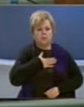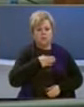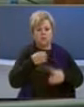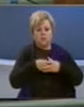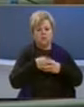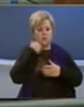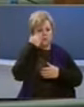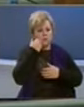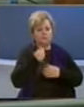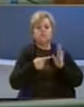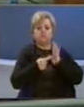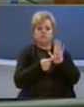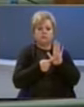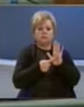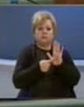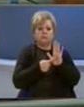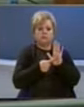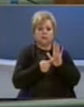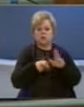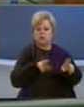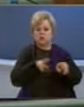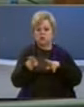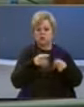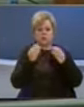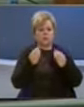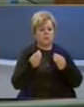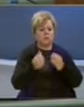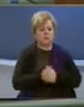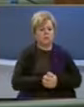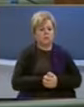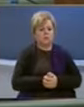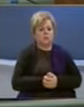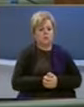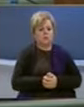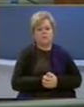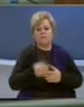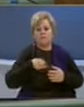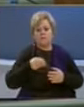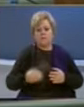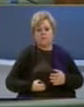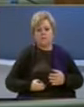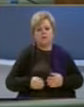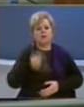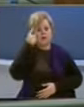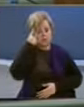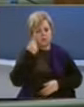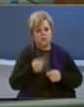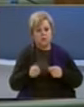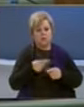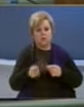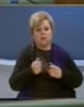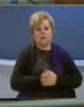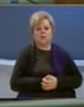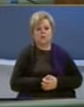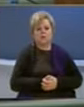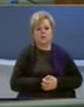gjithjan, dëshmojemi zakonisht me gjyqtarët prokurorë që kemi pas, janë dëshmu që kanë qenë shumë profesional. Andaj me këtë rast, e kam përshtypjen